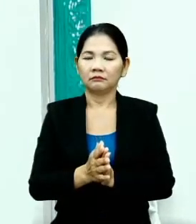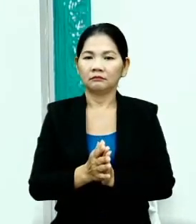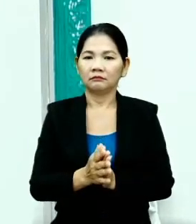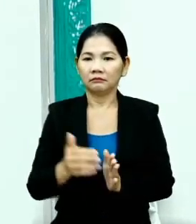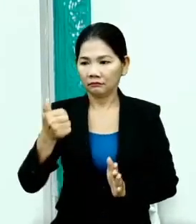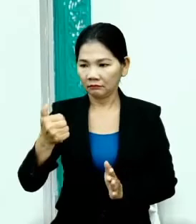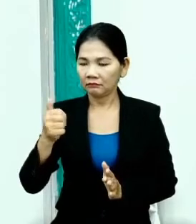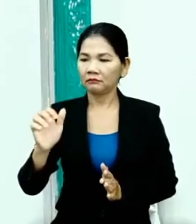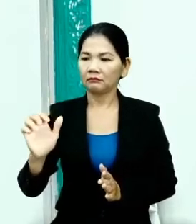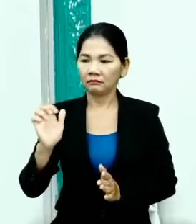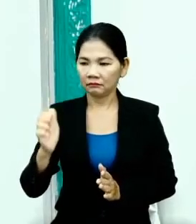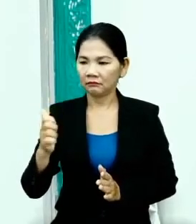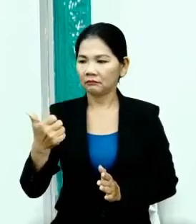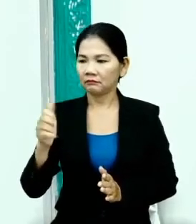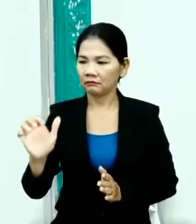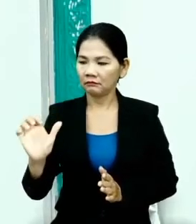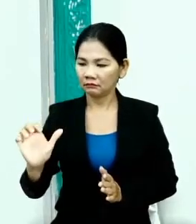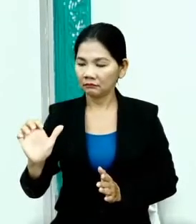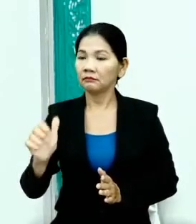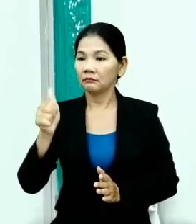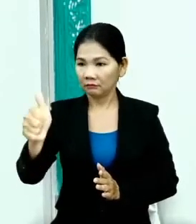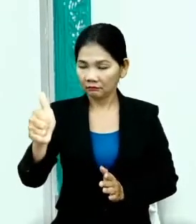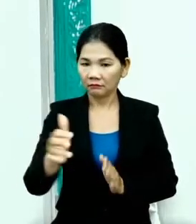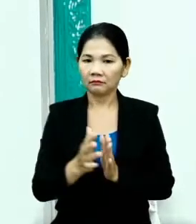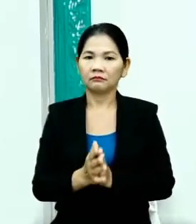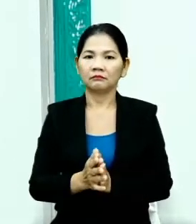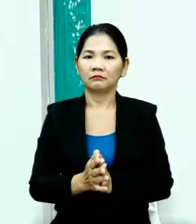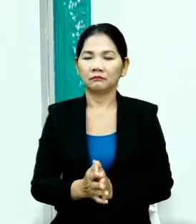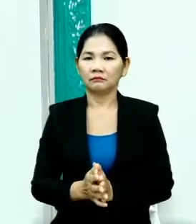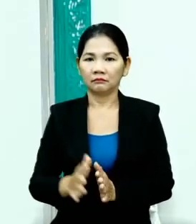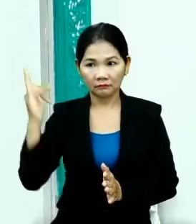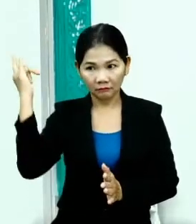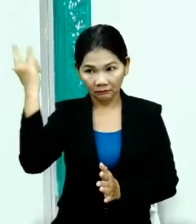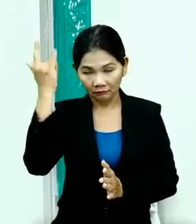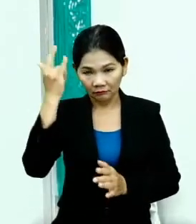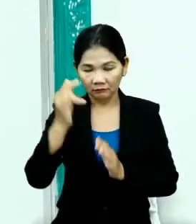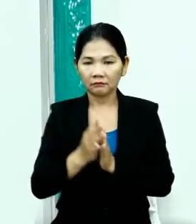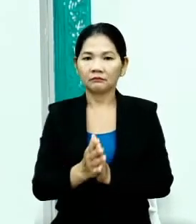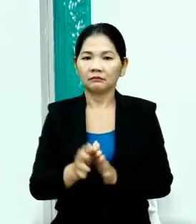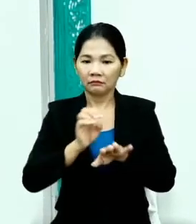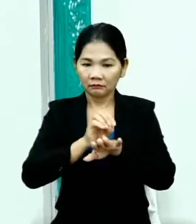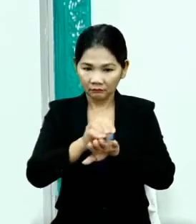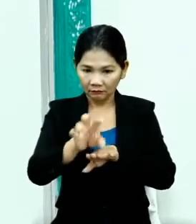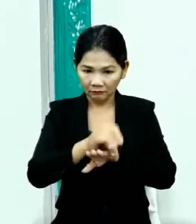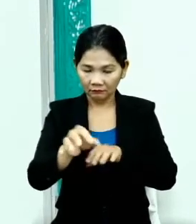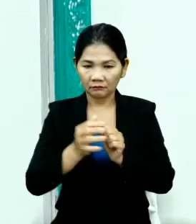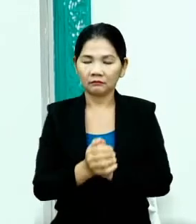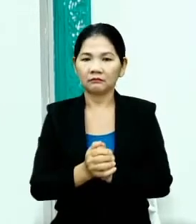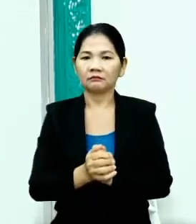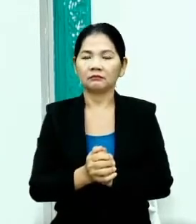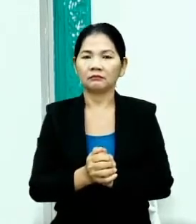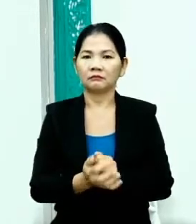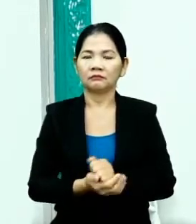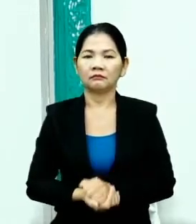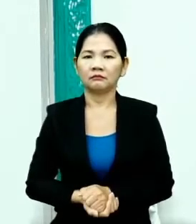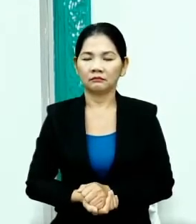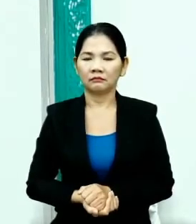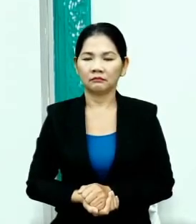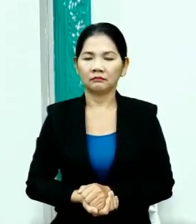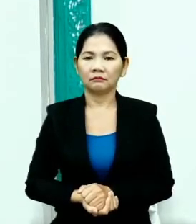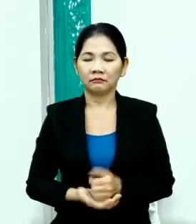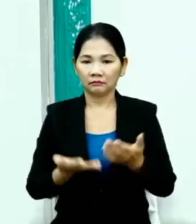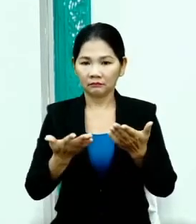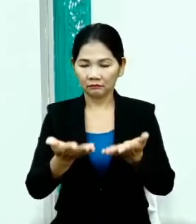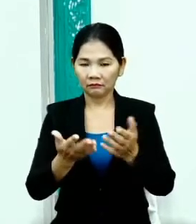Chả lấy nè cổ an nây rồi bọc bịa sân á. Bỏ đáy, kran rùm lớp, áo ấy ảo vạn. Chả nây mới